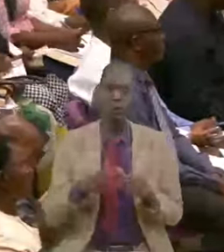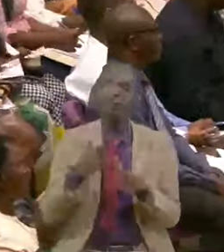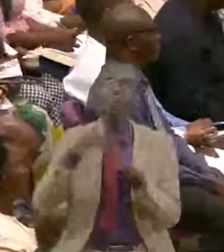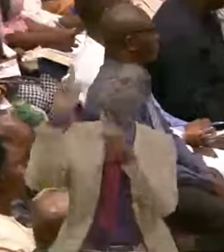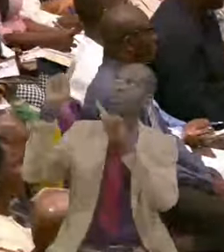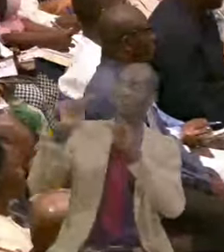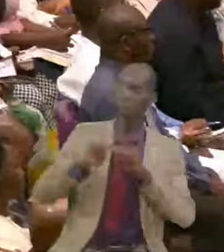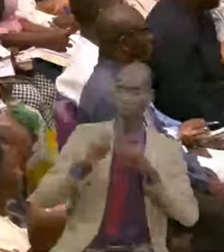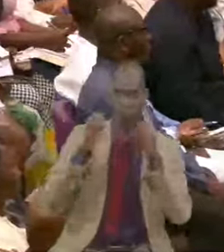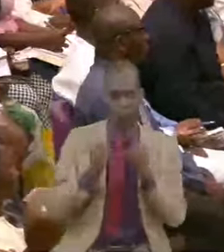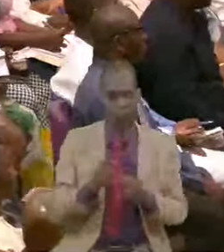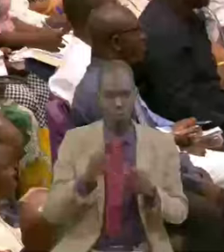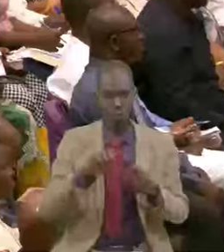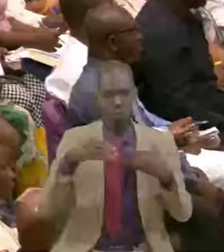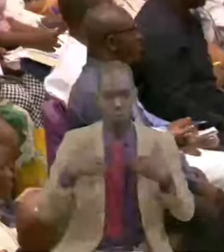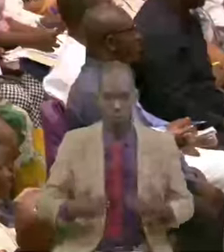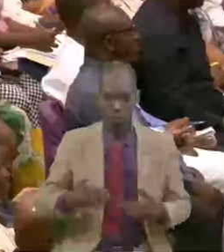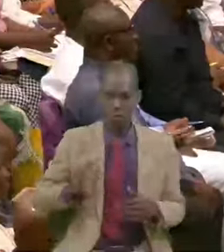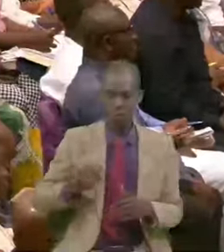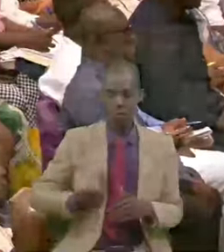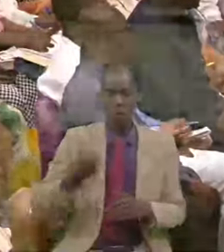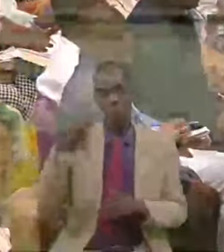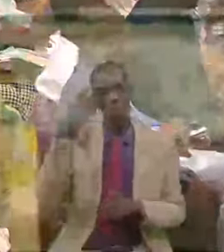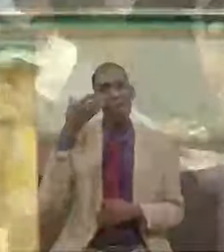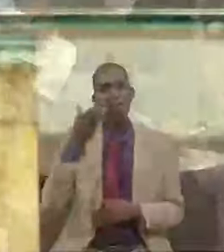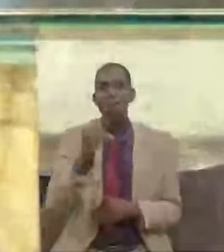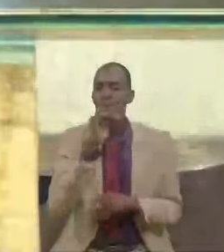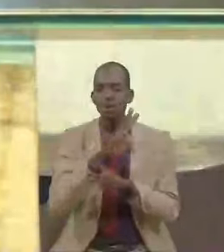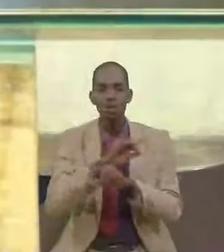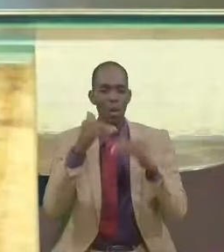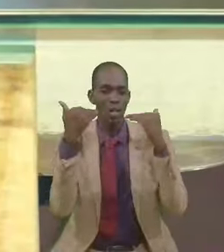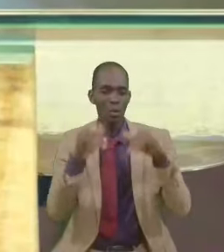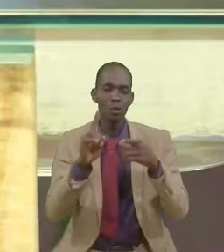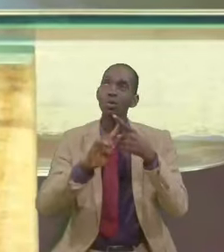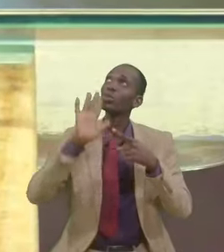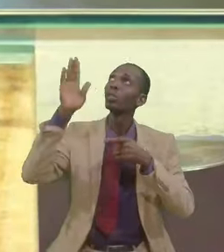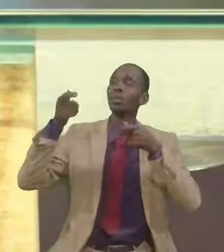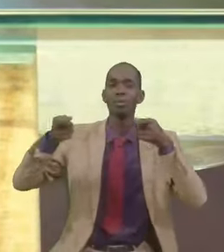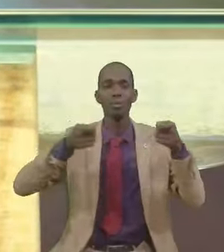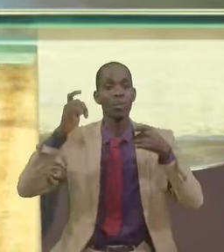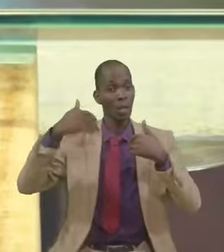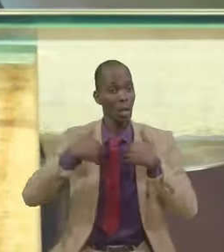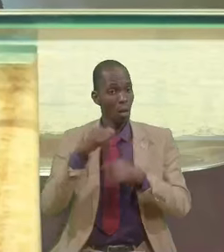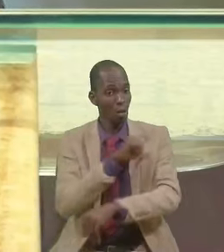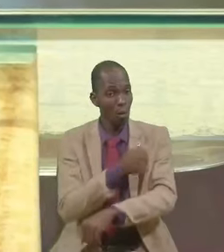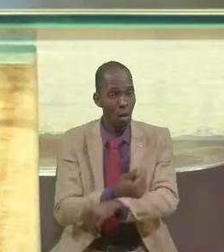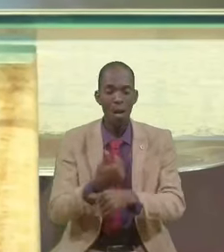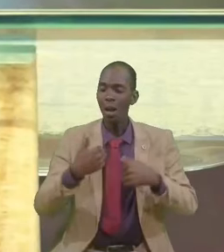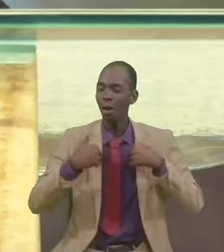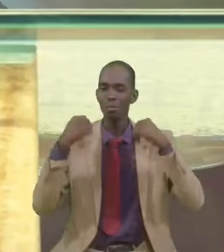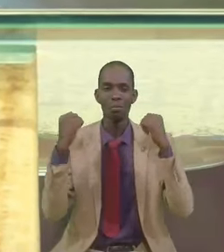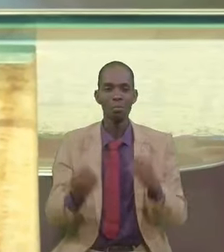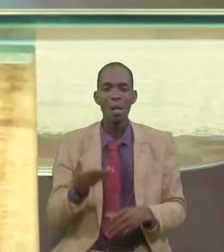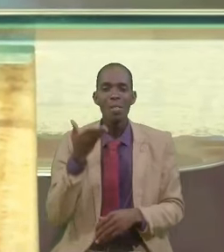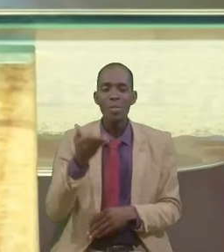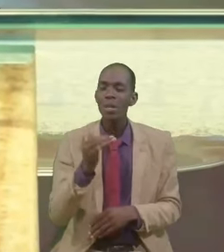vous maintenant dans votre âme. Alors il n'y a pas de limite à sa domination, il a l'autorité, il a la